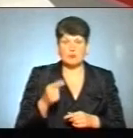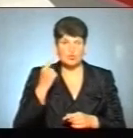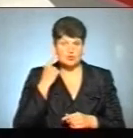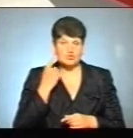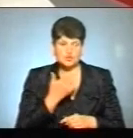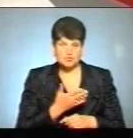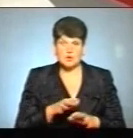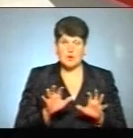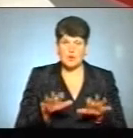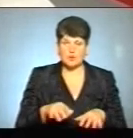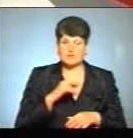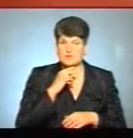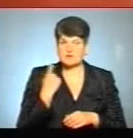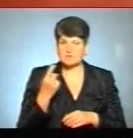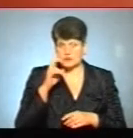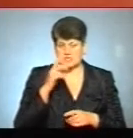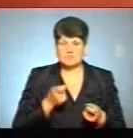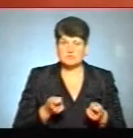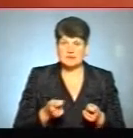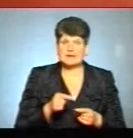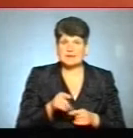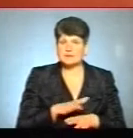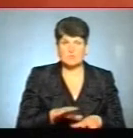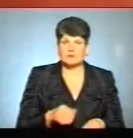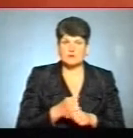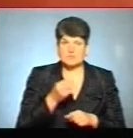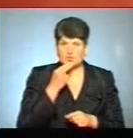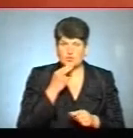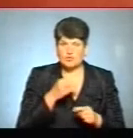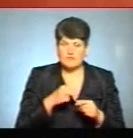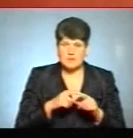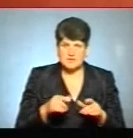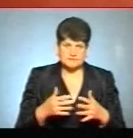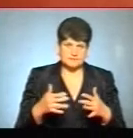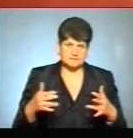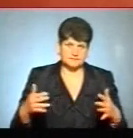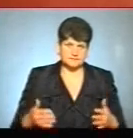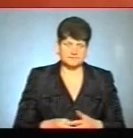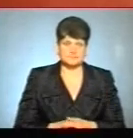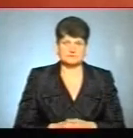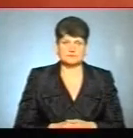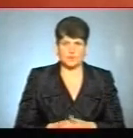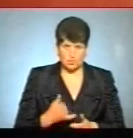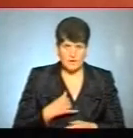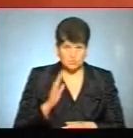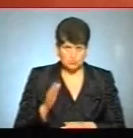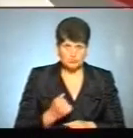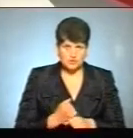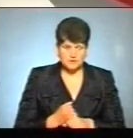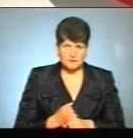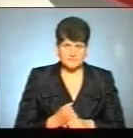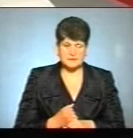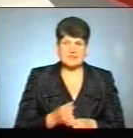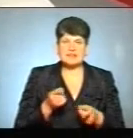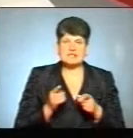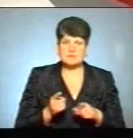почули голову Чернівецької обласної державної адміністрації, там не будуть працювати продуктові магазини. От такі застереження в них. В нас будуть працювати? Ну, дивіться,